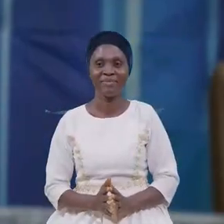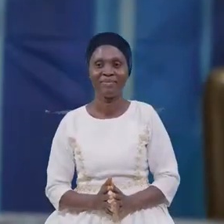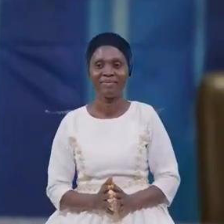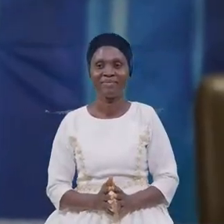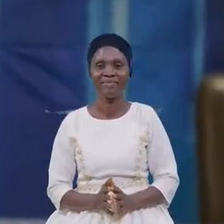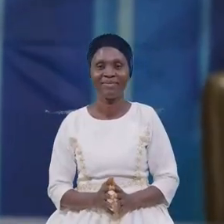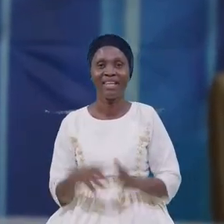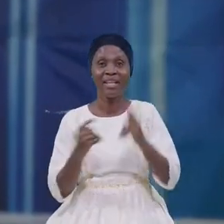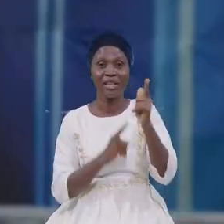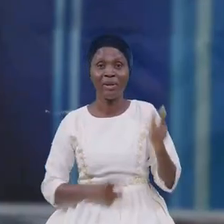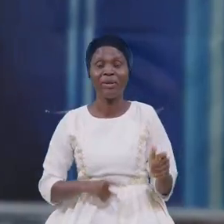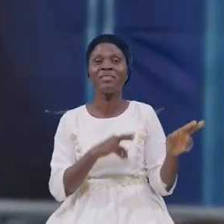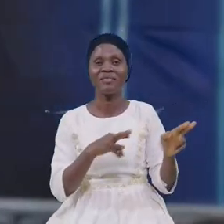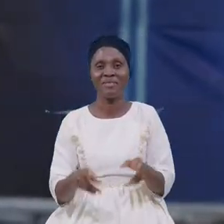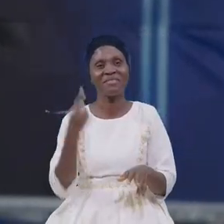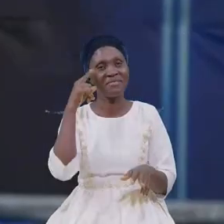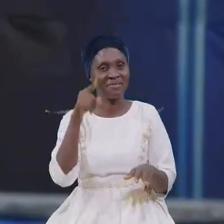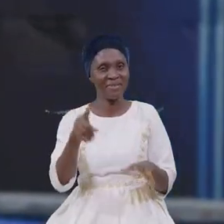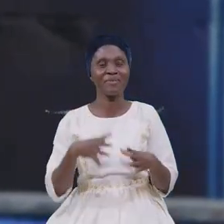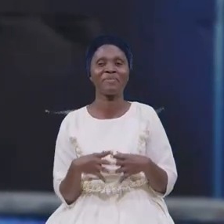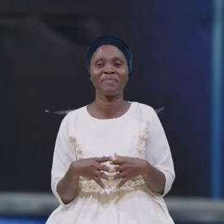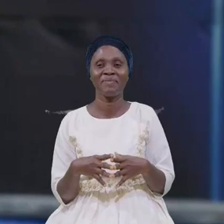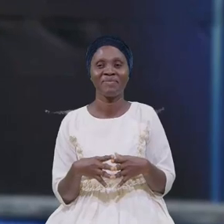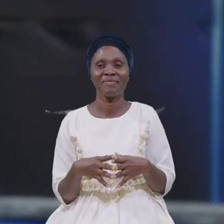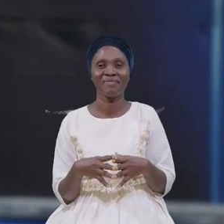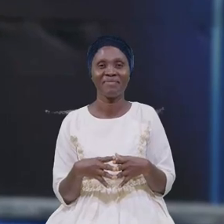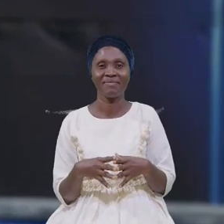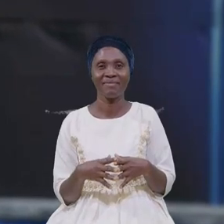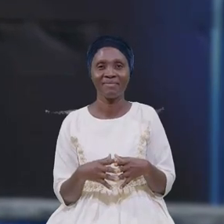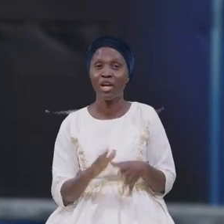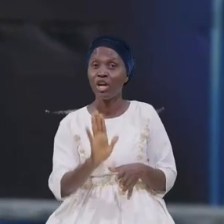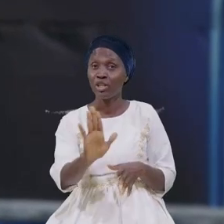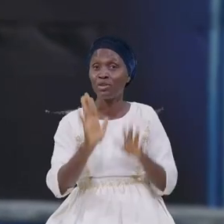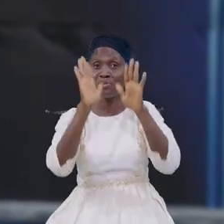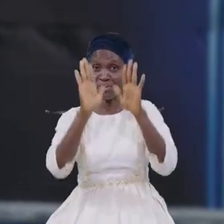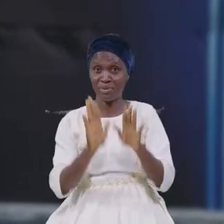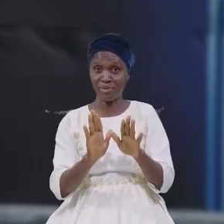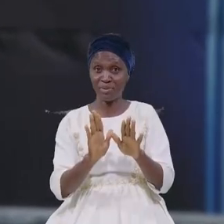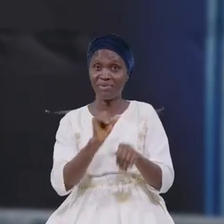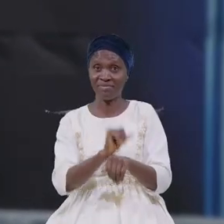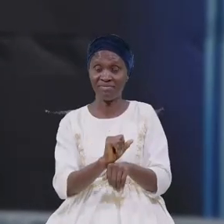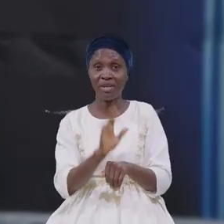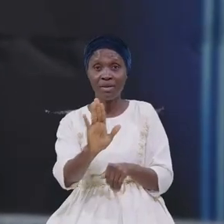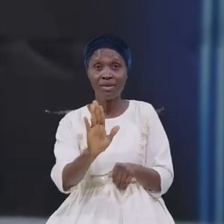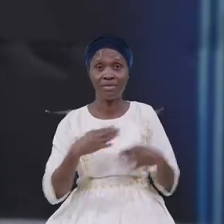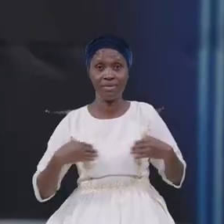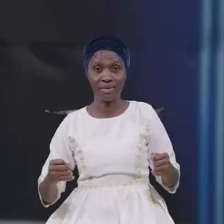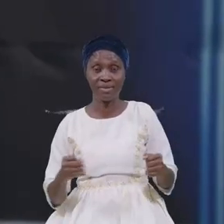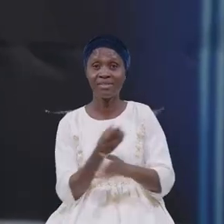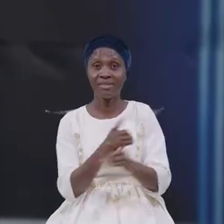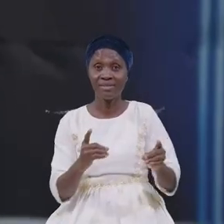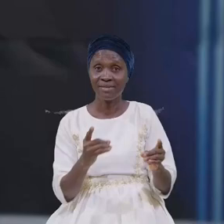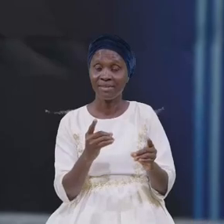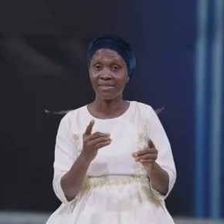Le Seigneur est prêt pour vous. Votre miracle, votre guérison, votre délivrance, votre